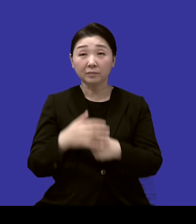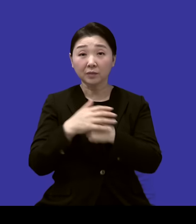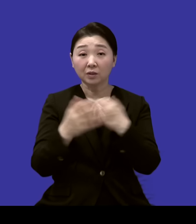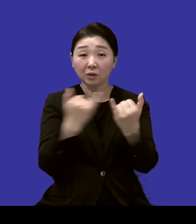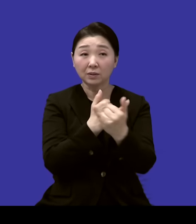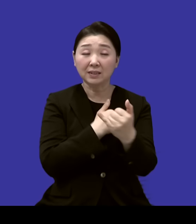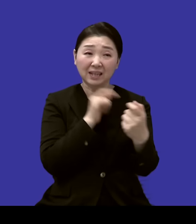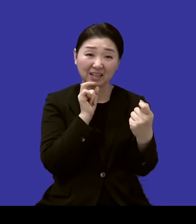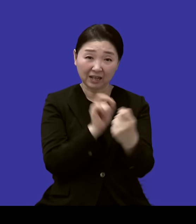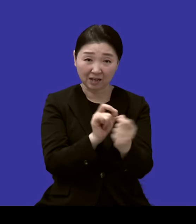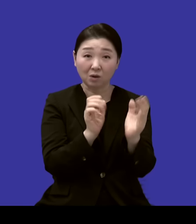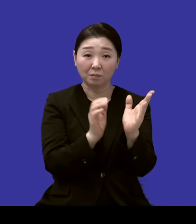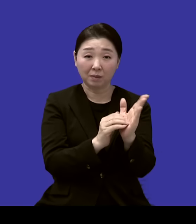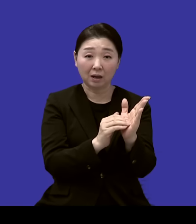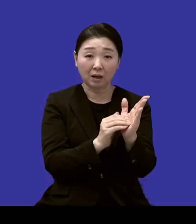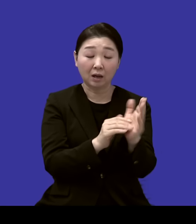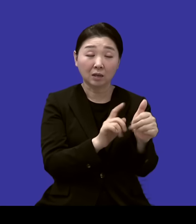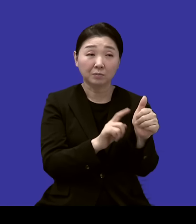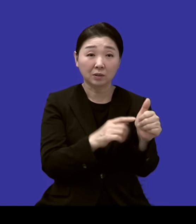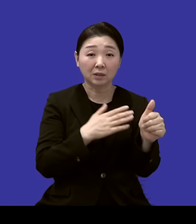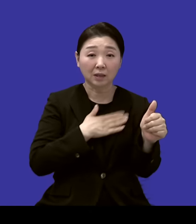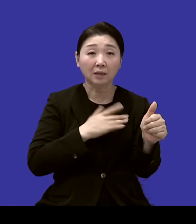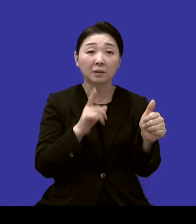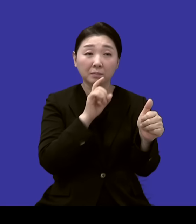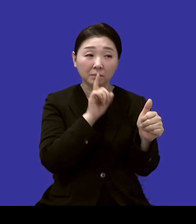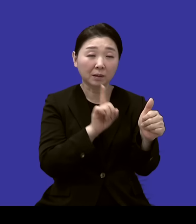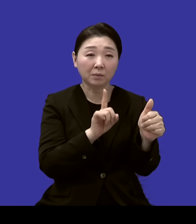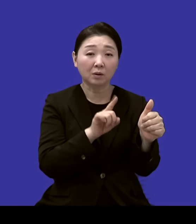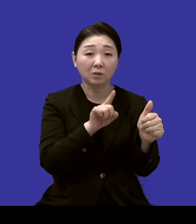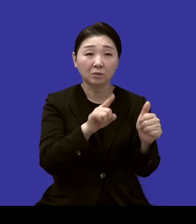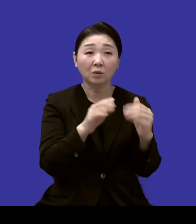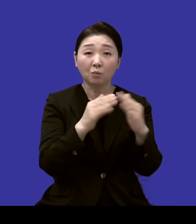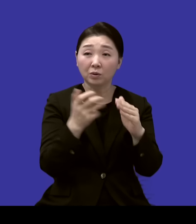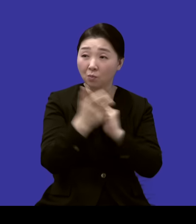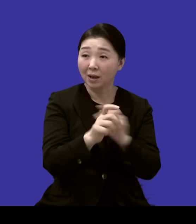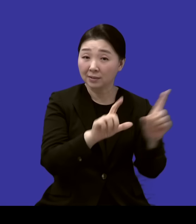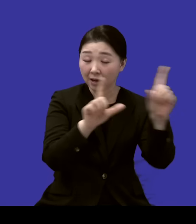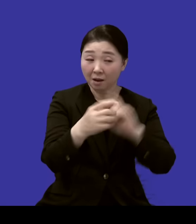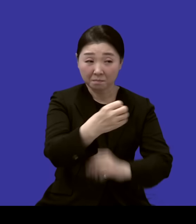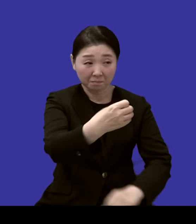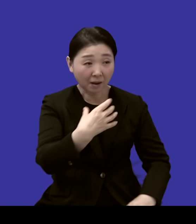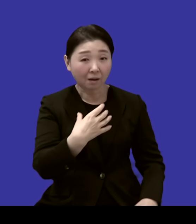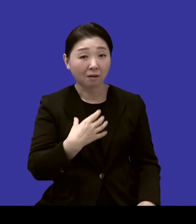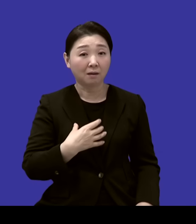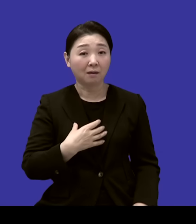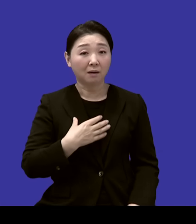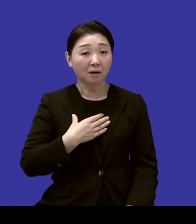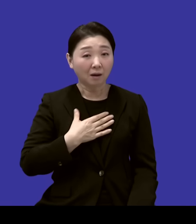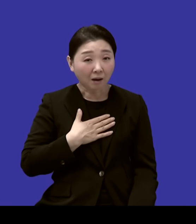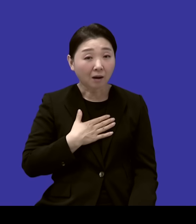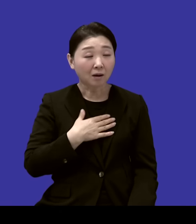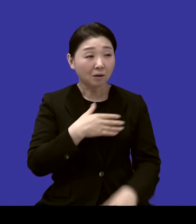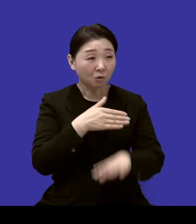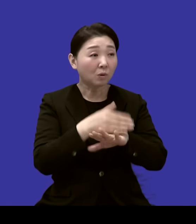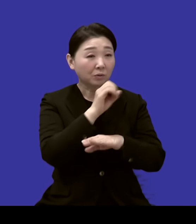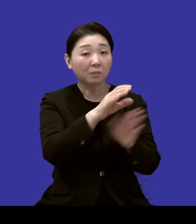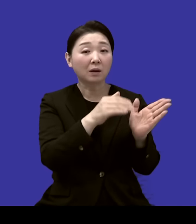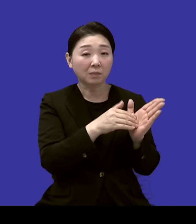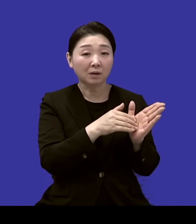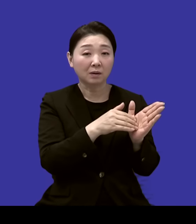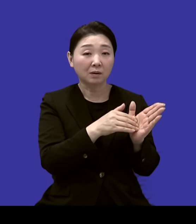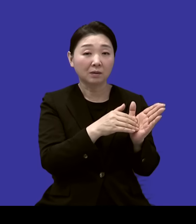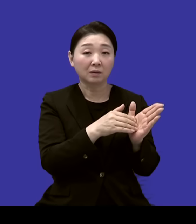제일 가까웠어요. 네. 이분이 다행스럽게 저한테 이렇게 말씀하시더라고요. 너 우리 집에 들어와서 살래? 네. 그래서 제가 고맙다고 이거 주님